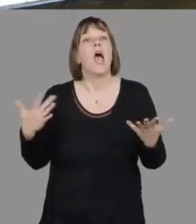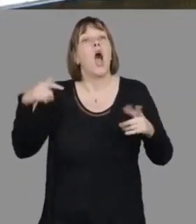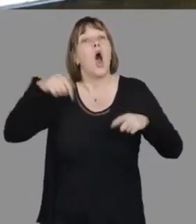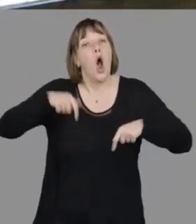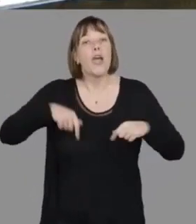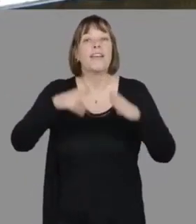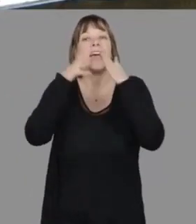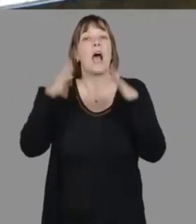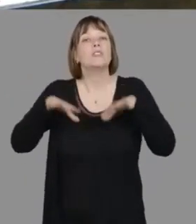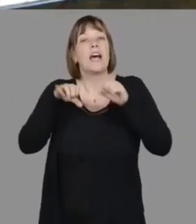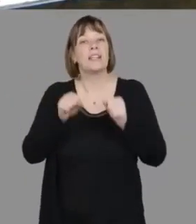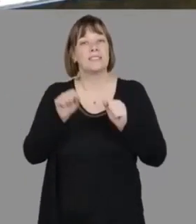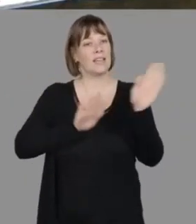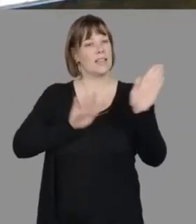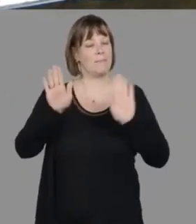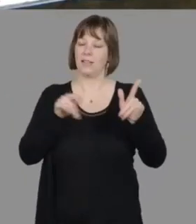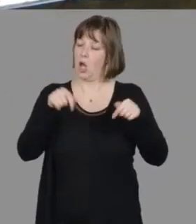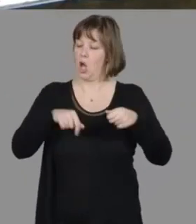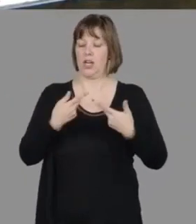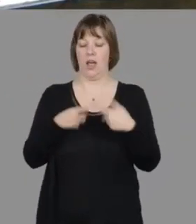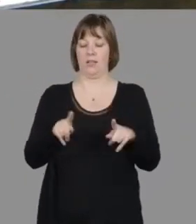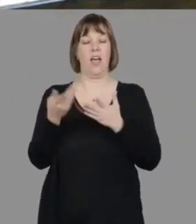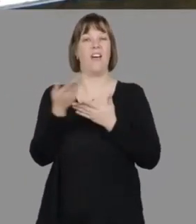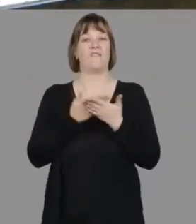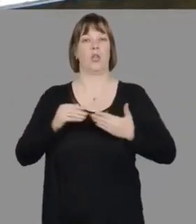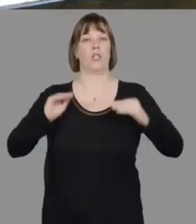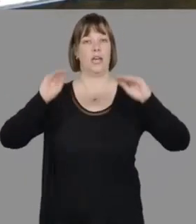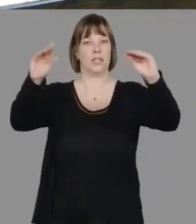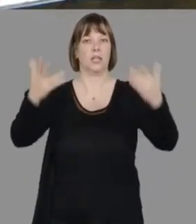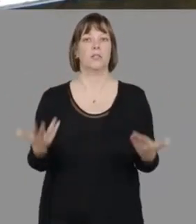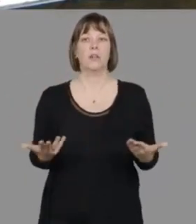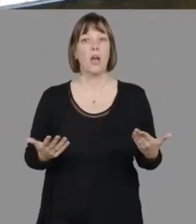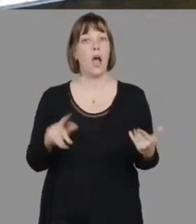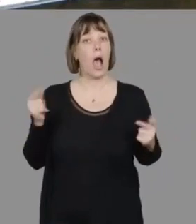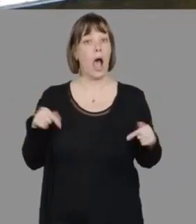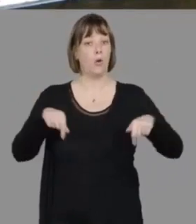Haushaltsdebatte auch unter ganz anderen Vorzeichen. Und auch der